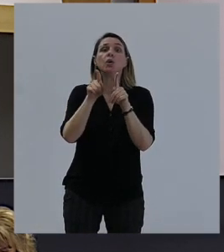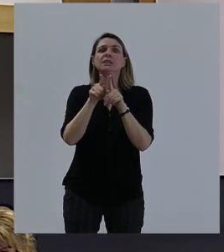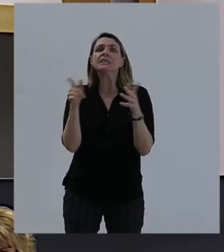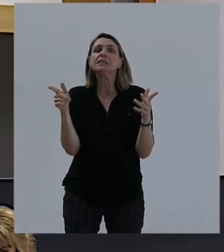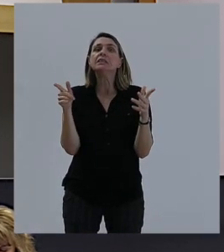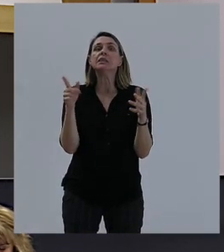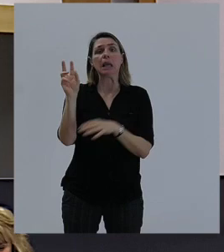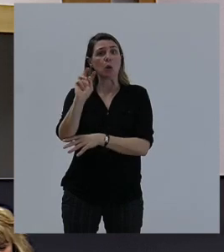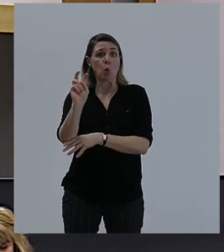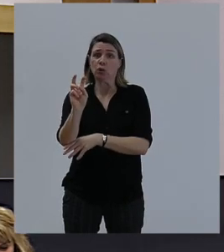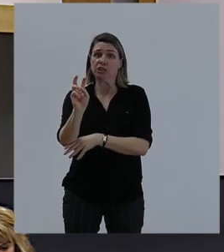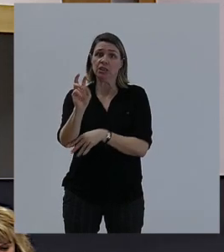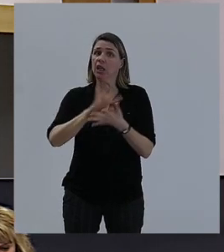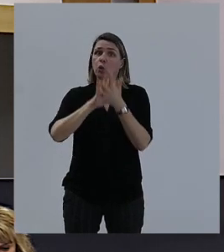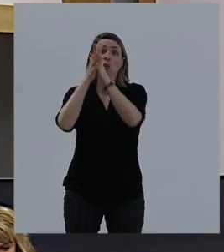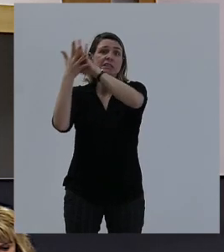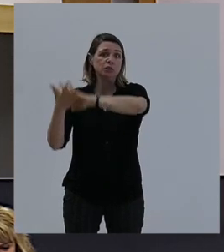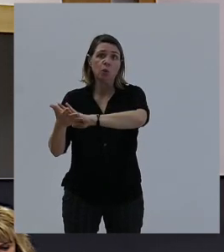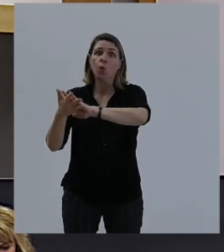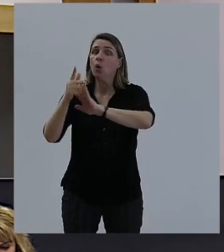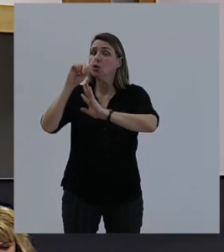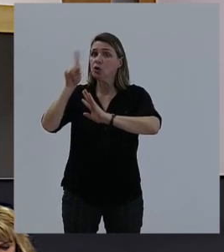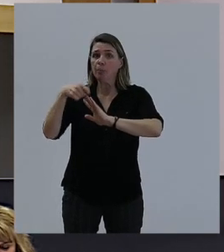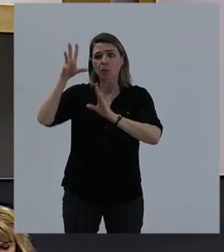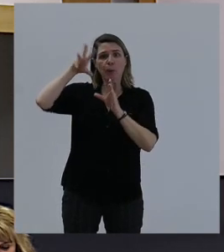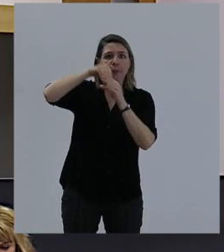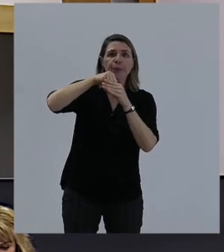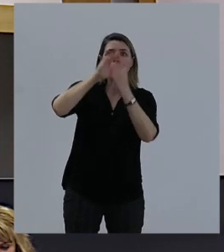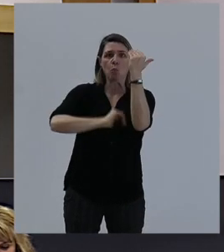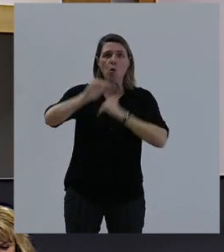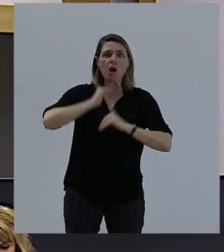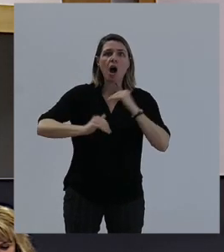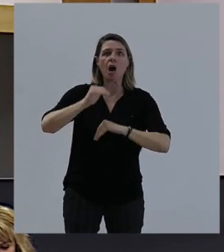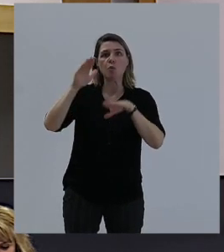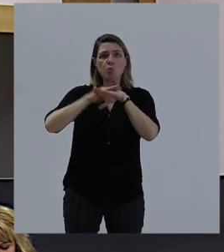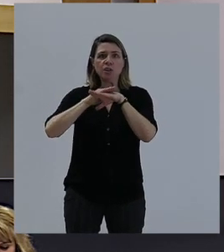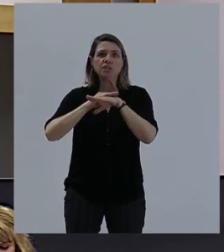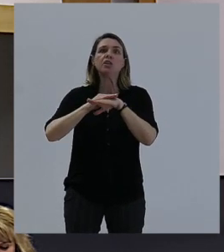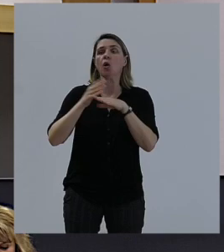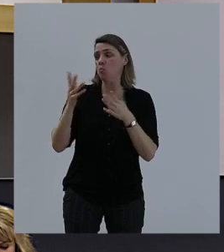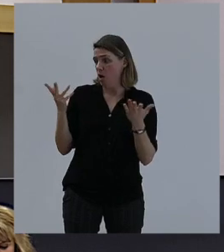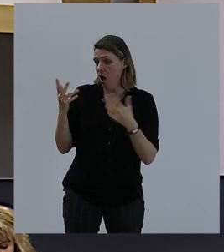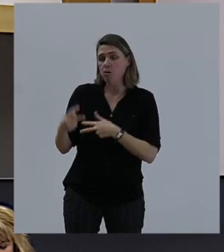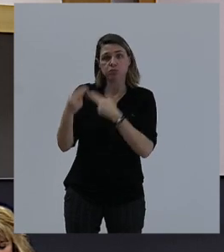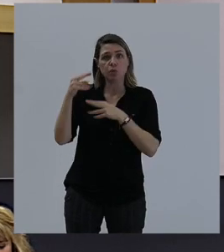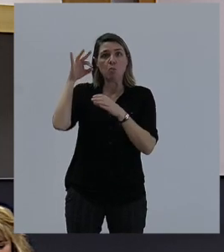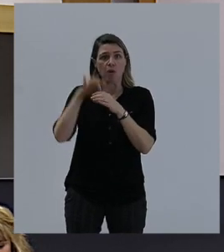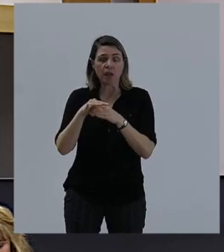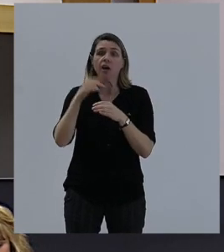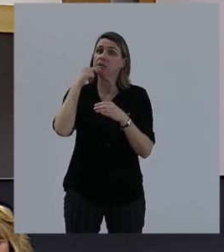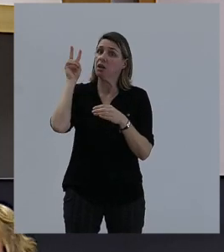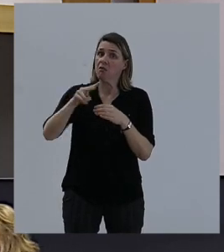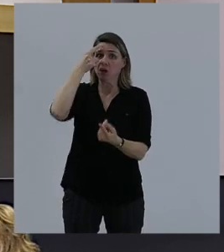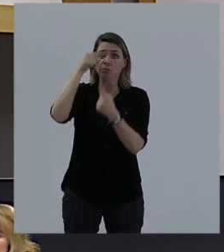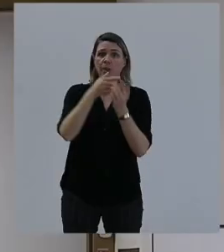globalement, l'écologie et les transitions ont été mises dans un programme politique sous ce mandat. C'est un sujet transversal et c'est ce